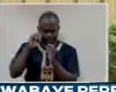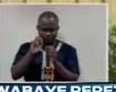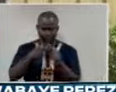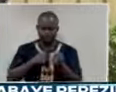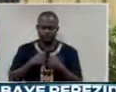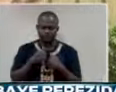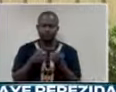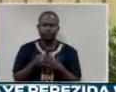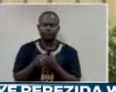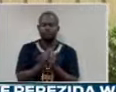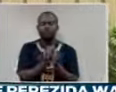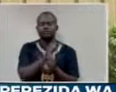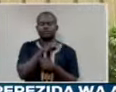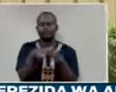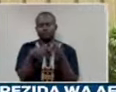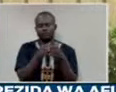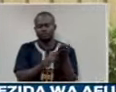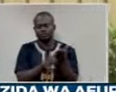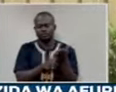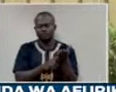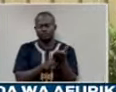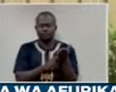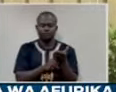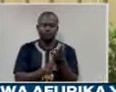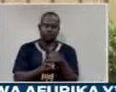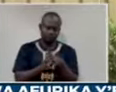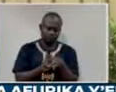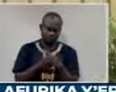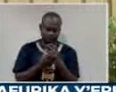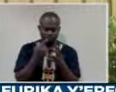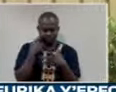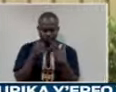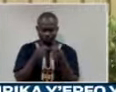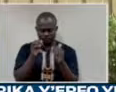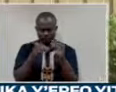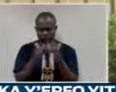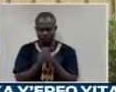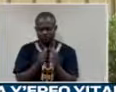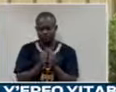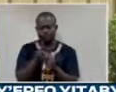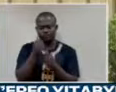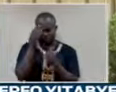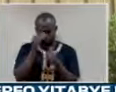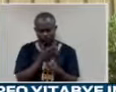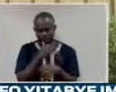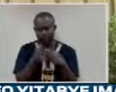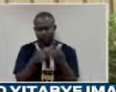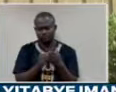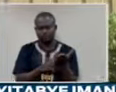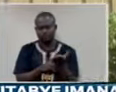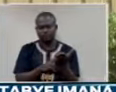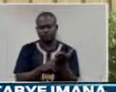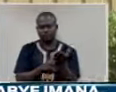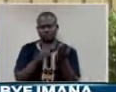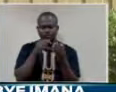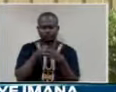mateleviziyo na nabandi bose bakoresha ibyirahangano cyabo bagatangira byibuza hari ikintu bashobora kuba bana contributinga nacyo kuko muziki buri cyakoreshwa no iri mu rugo bubumva